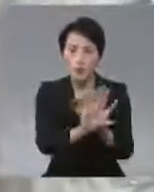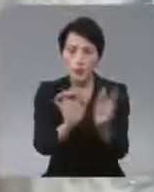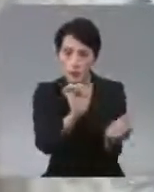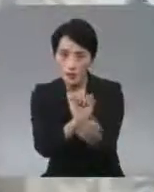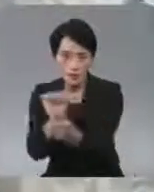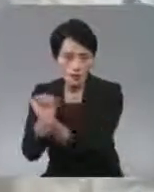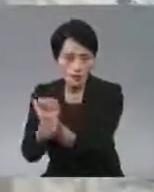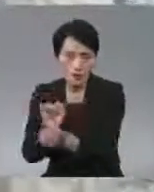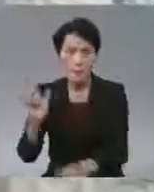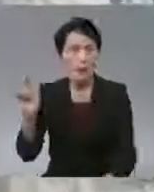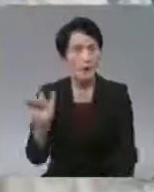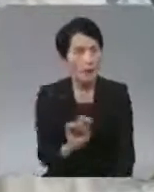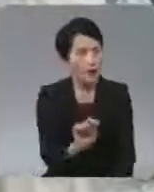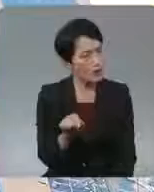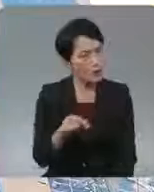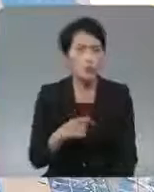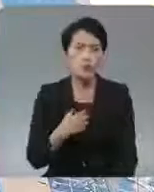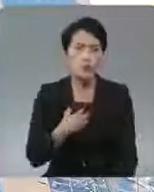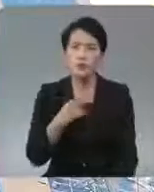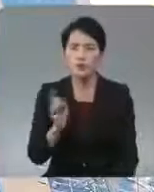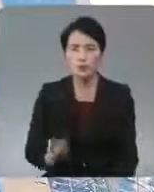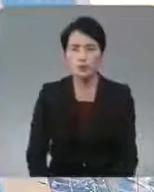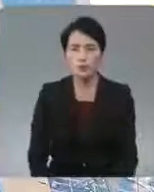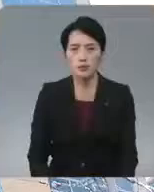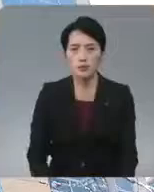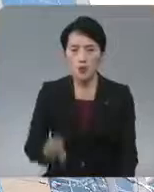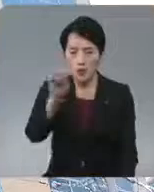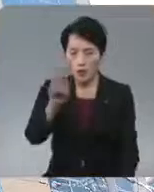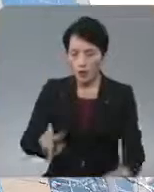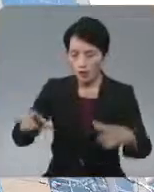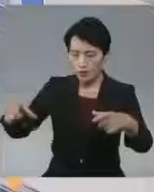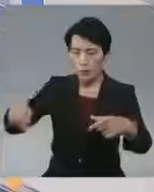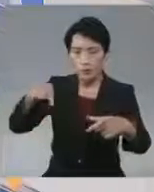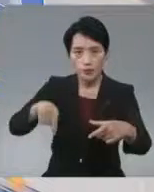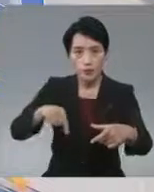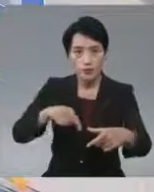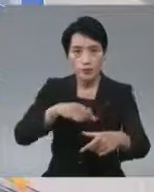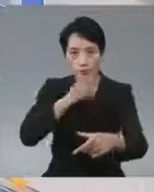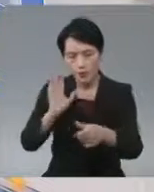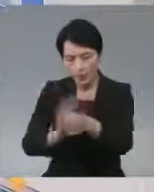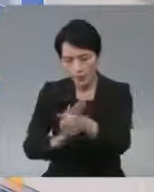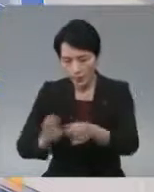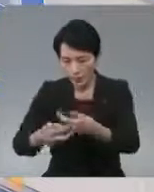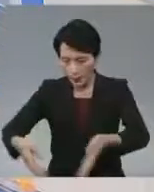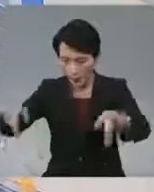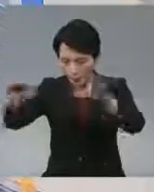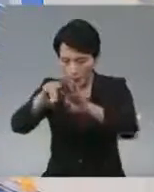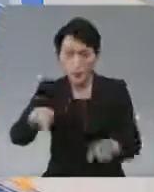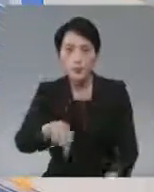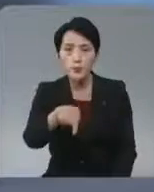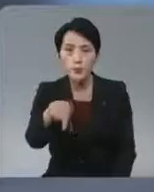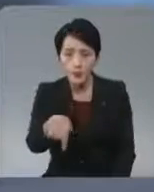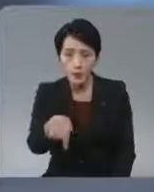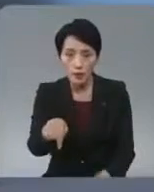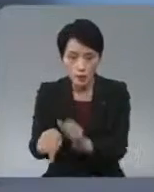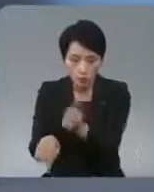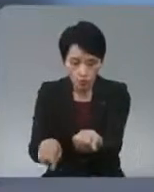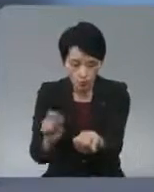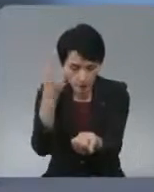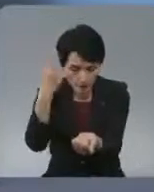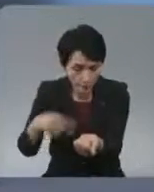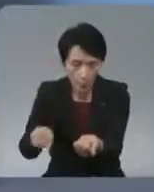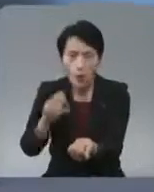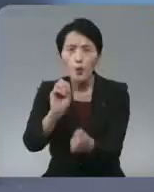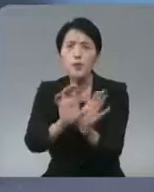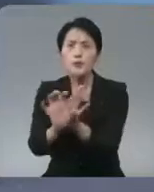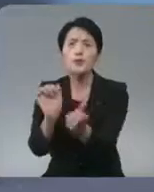in dieser woche sei der anteil auf etwa 17 prozent gesunken die zahl sei in 500er bereich gefallen mit der